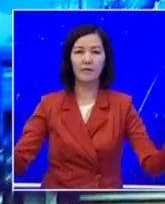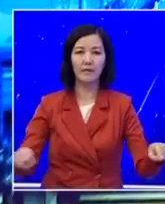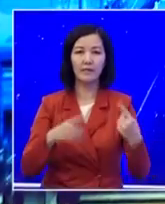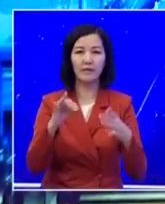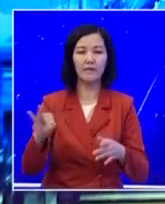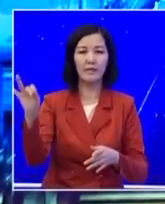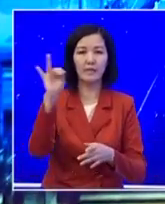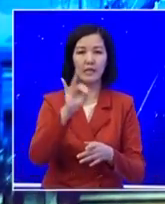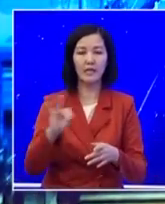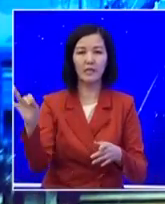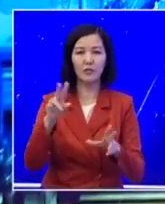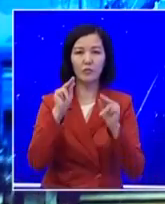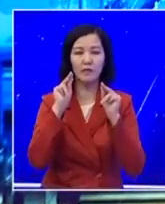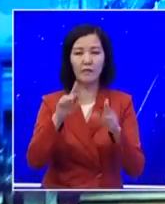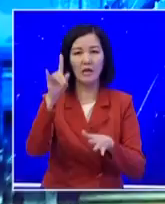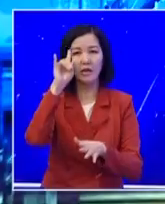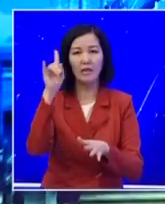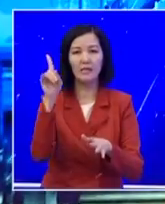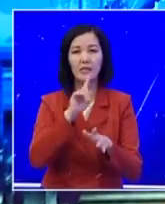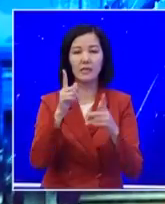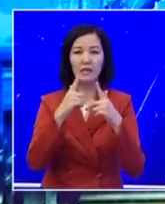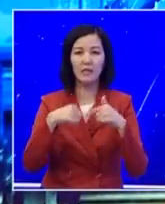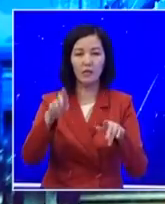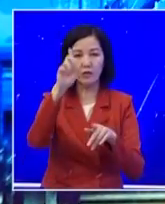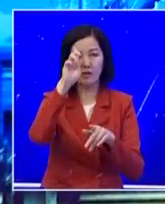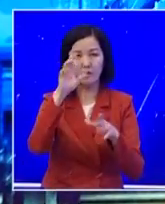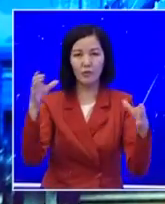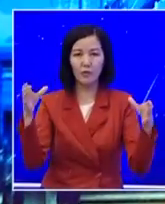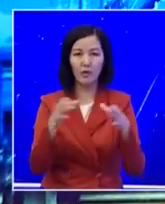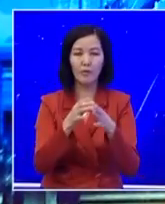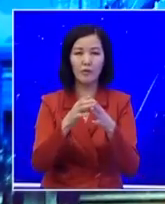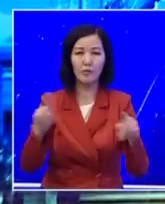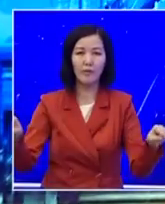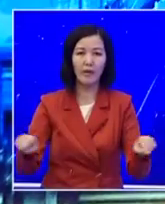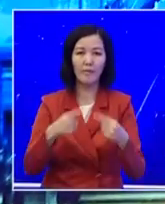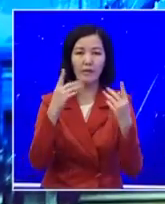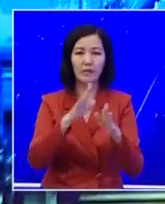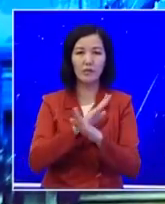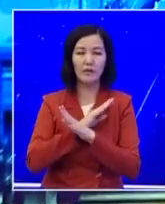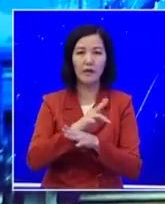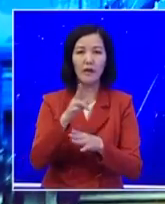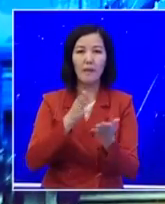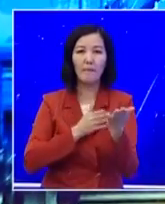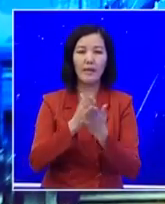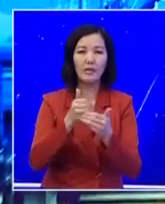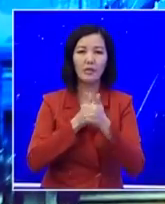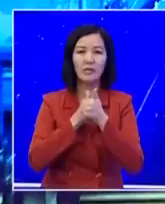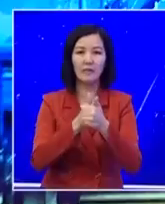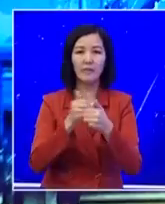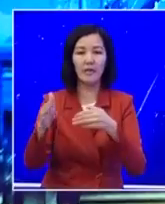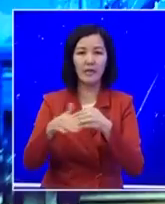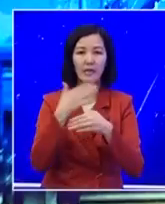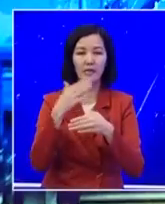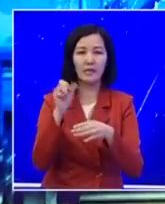Восстановить историческую справедливость. В Казахстане создадут государственную комиссию по реабилитации жертв политических репрессий.